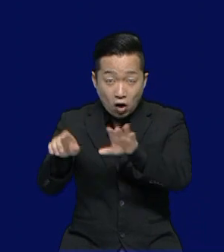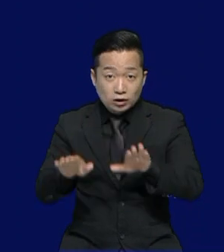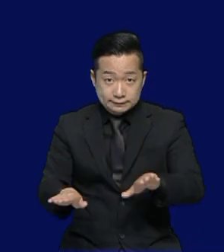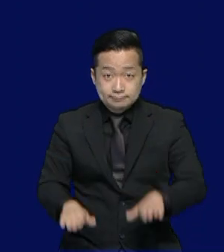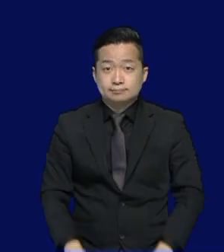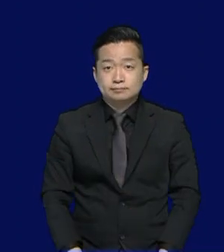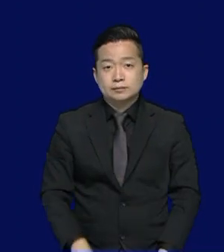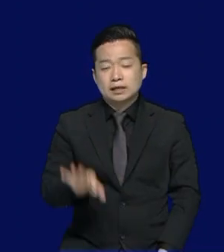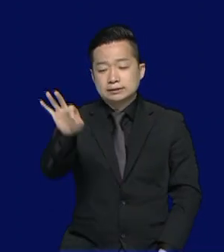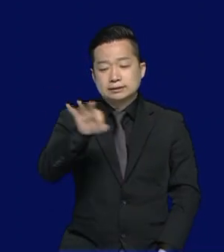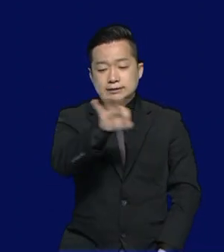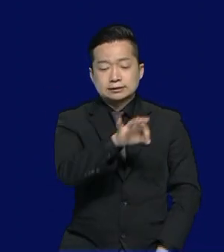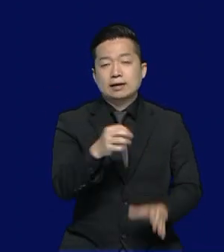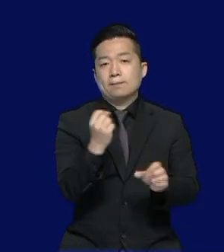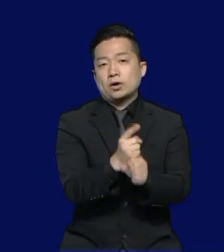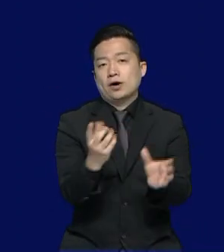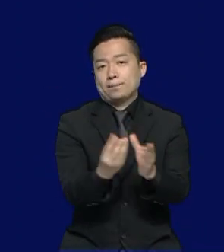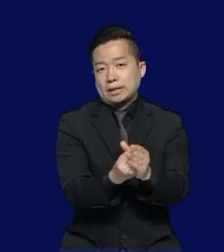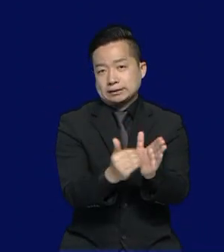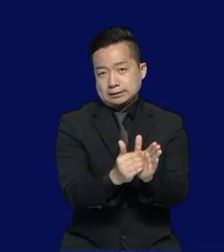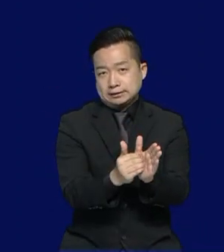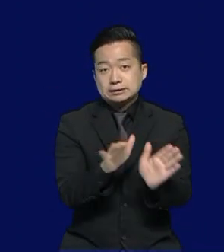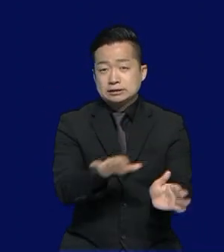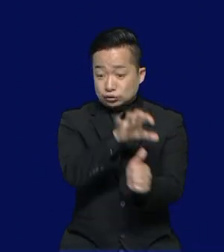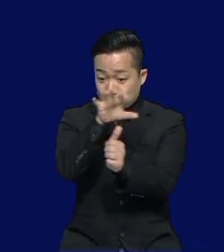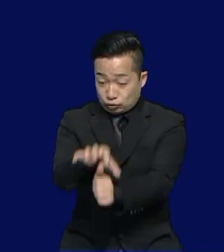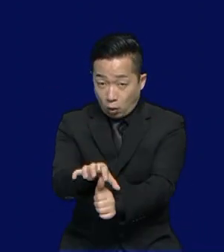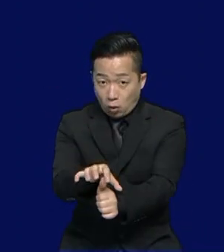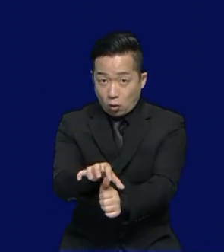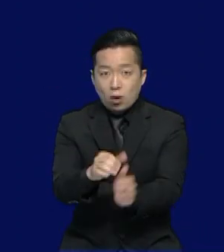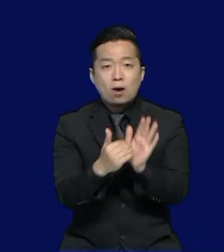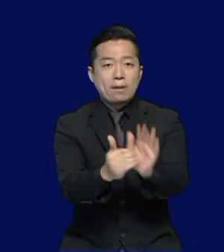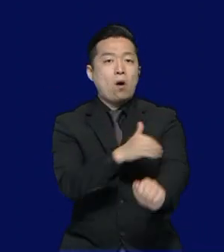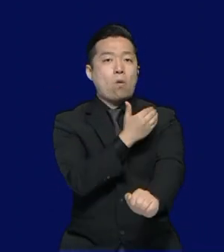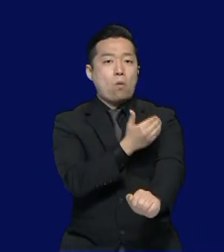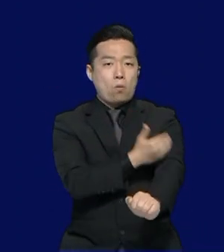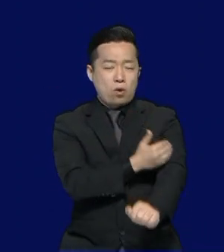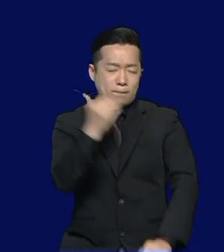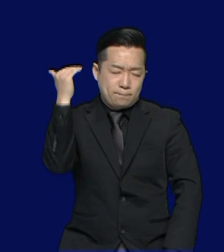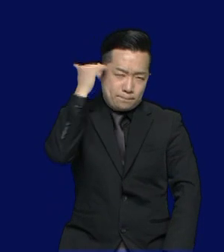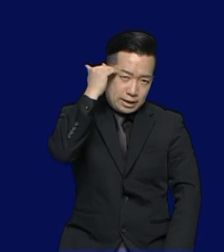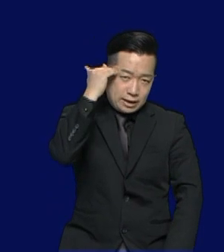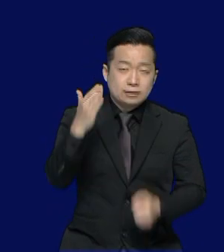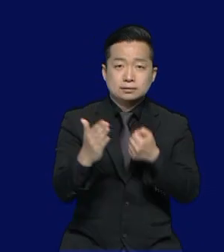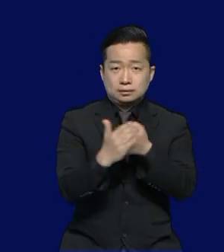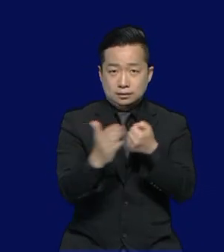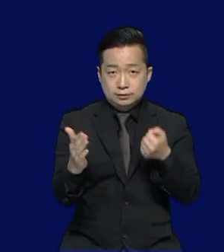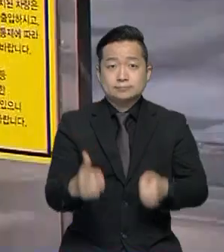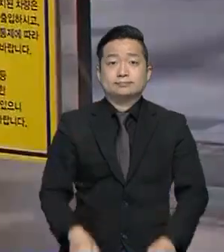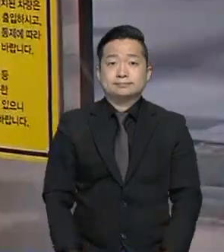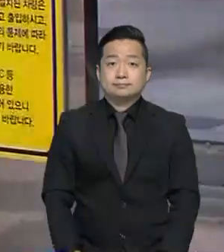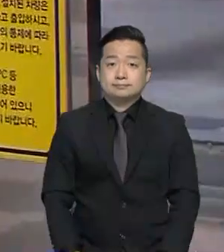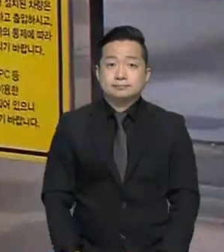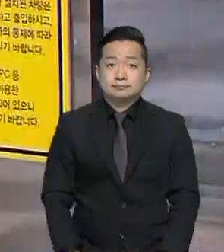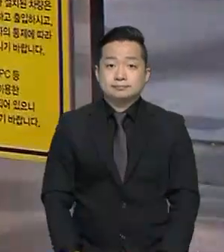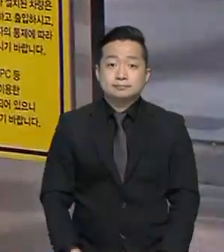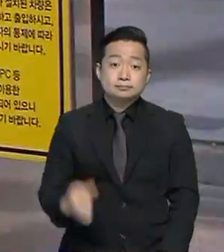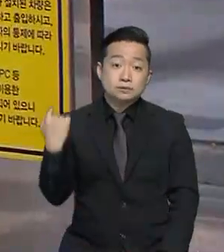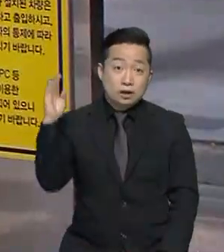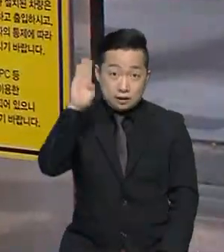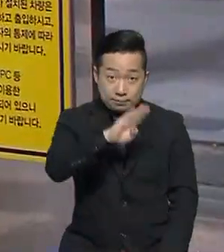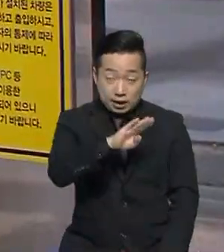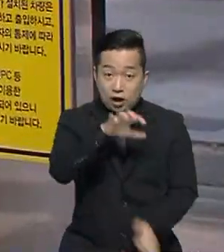부분 수집돼 있다며 현 단계에서 구속하는 건 방어권을 제한할 우려가 있다고 설명했습니다.